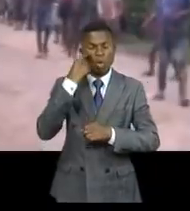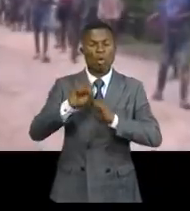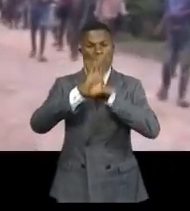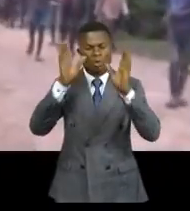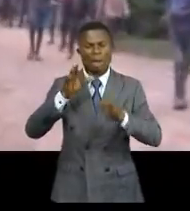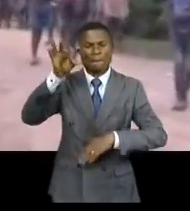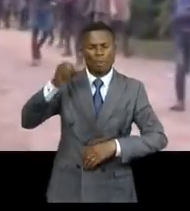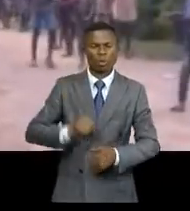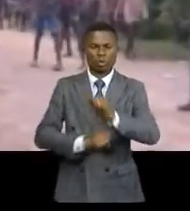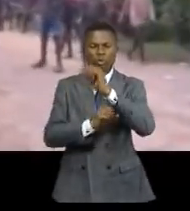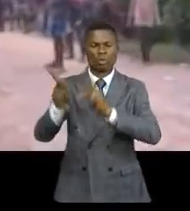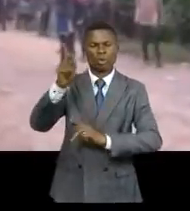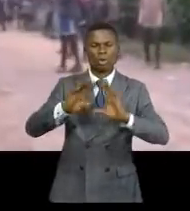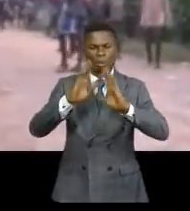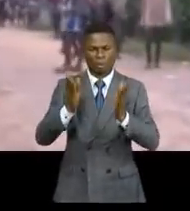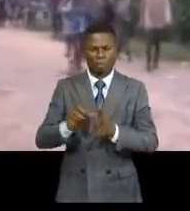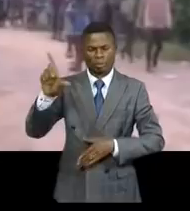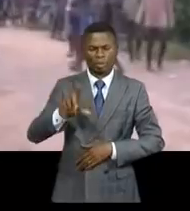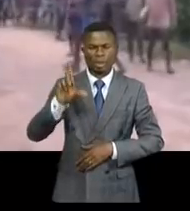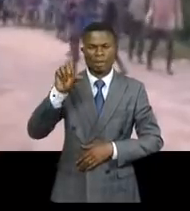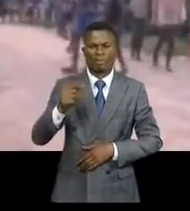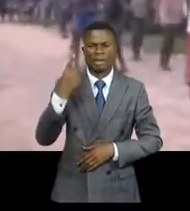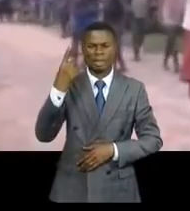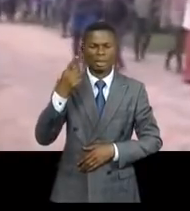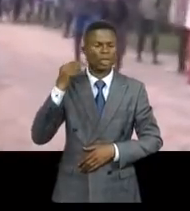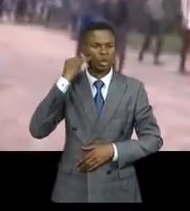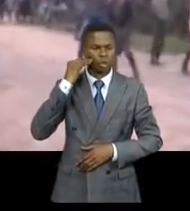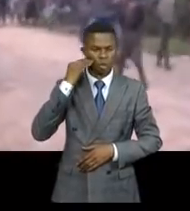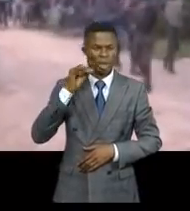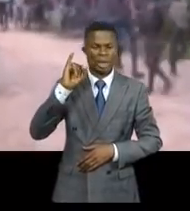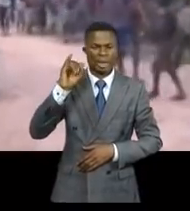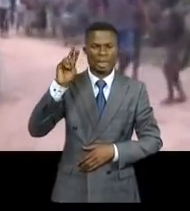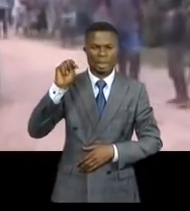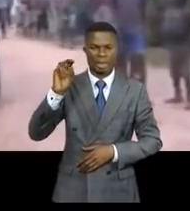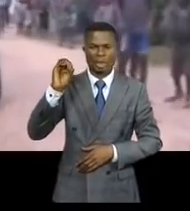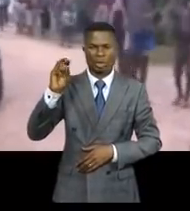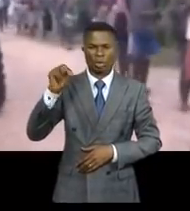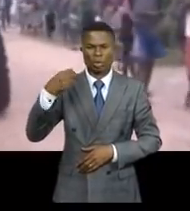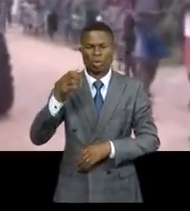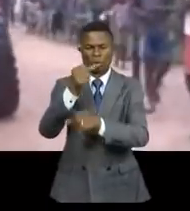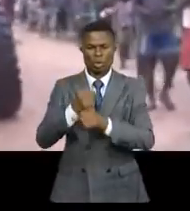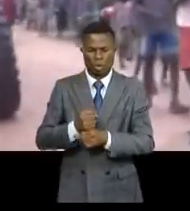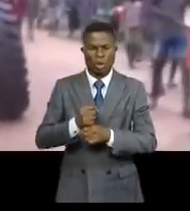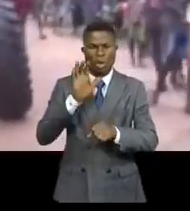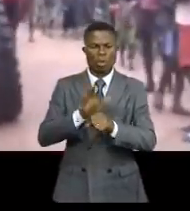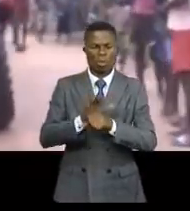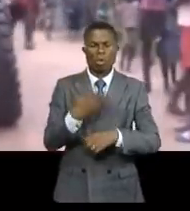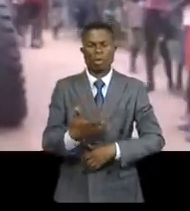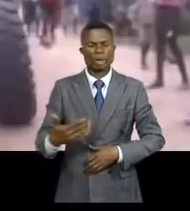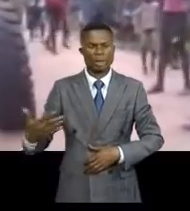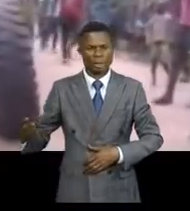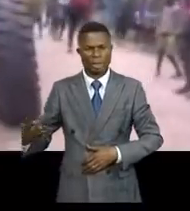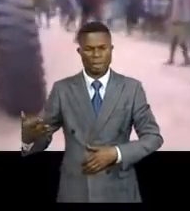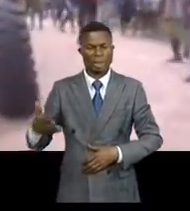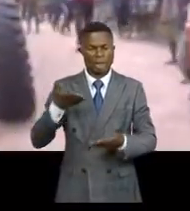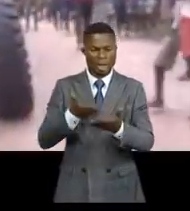de sa population. C'est lundi 21 juin 2021 à Inongo, l'on a assisté à la réception de lots importants de matériel,